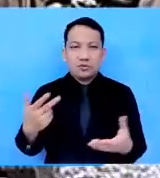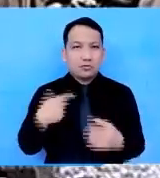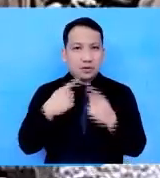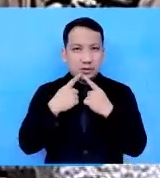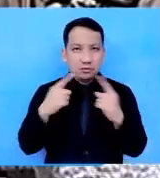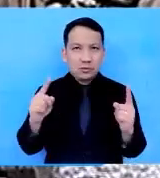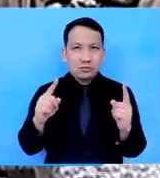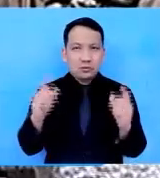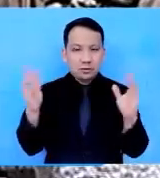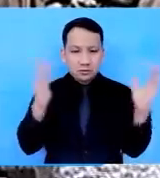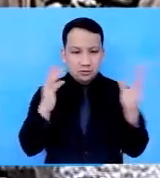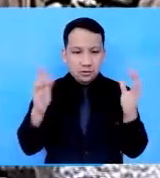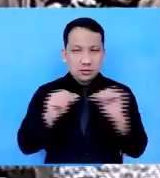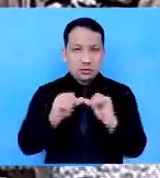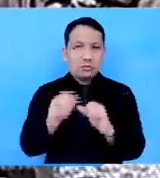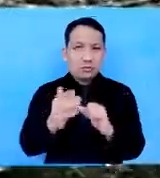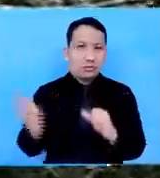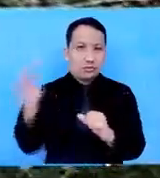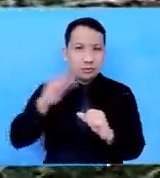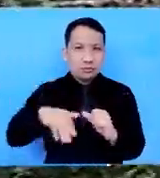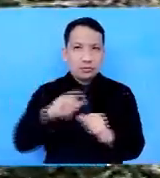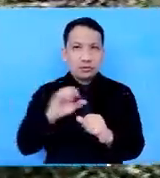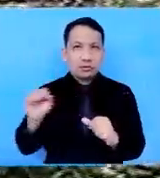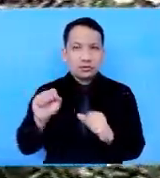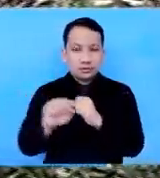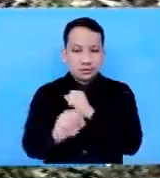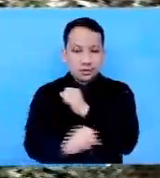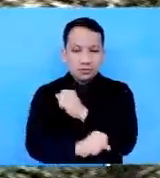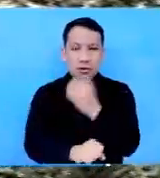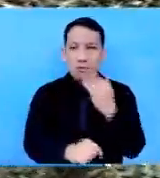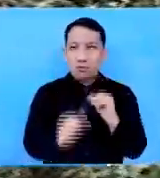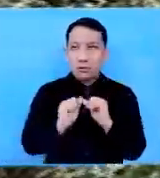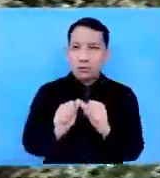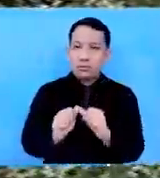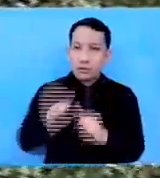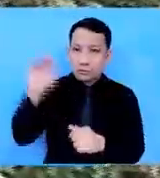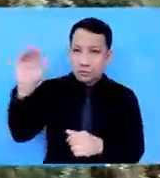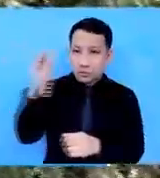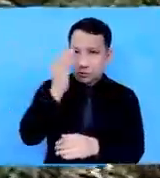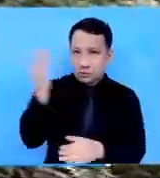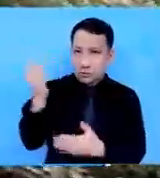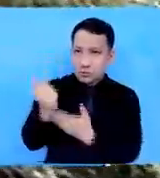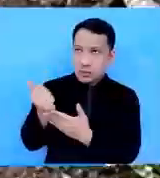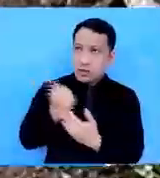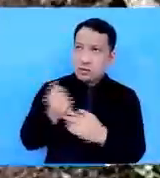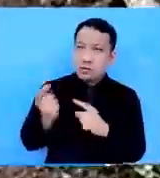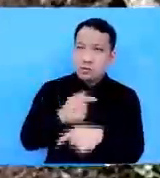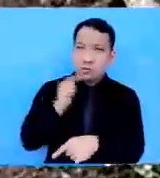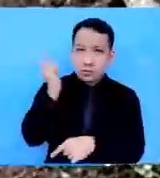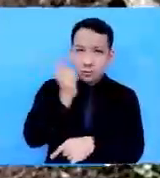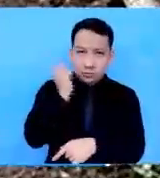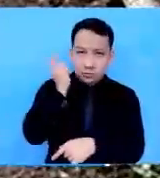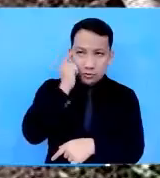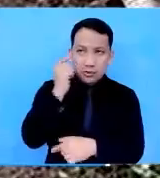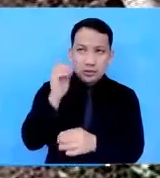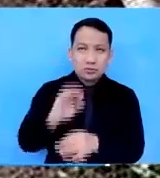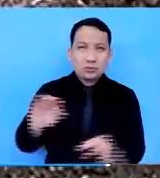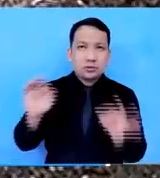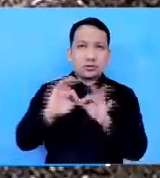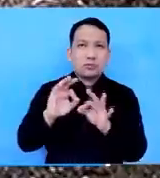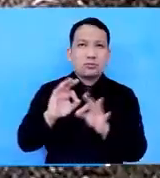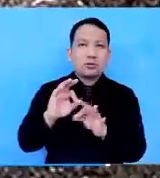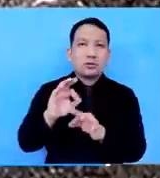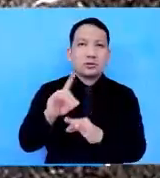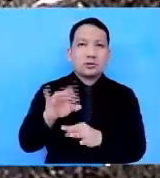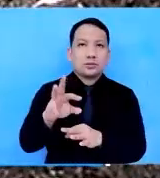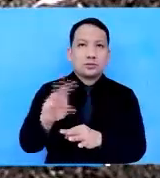state of calamity ang buong Eastern Samar. Dahil dito, nananawagan sila ng tulong mula sa pamahalaan, lalo na sa Department of Social Welfare